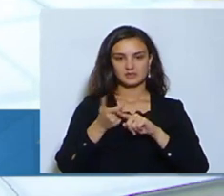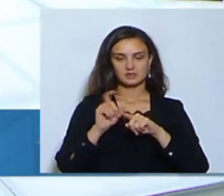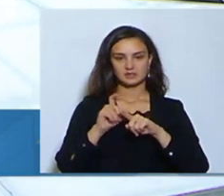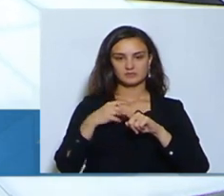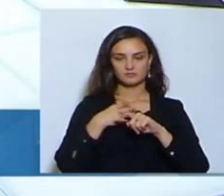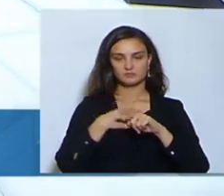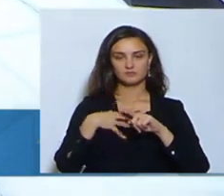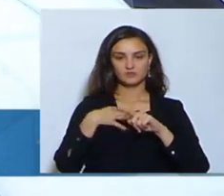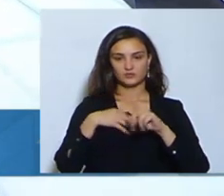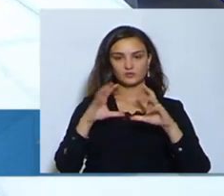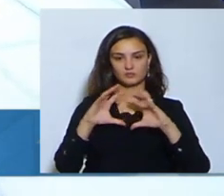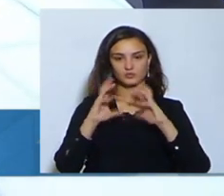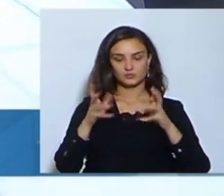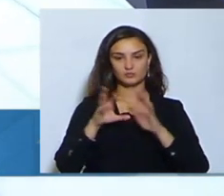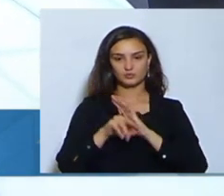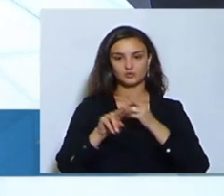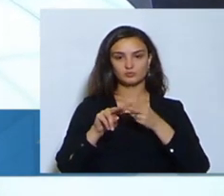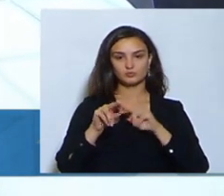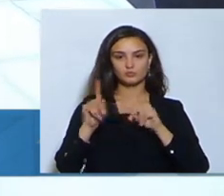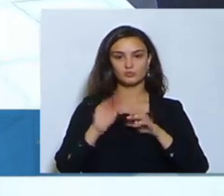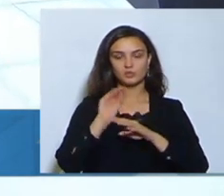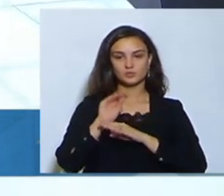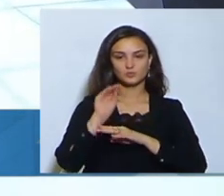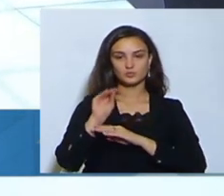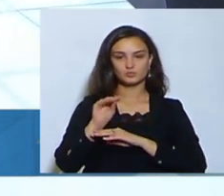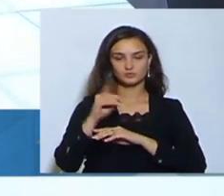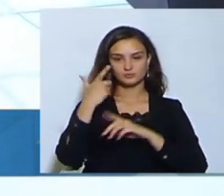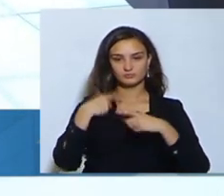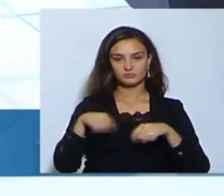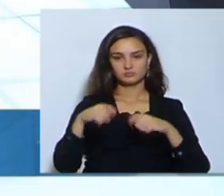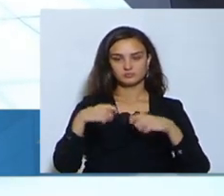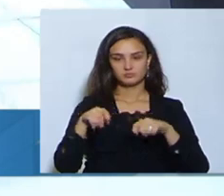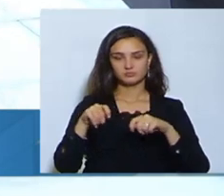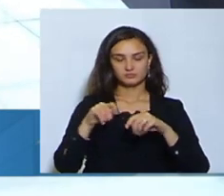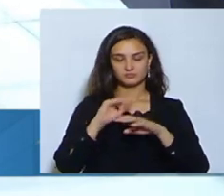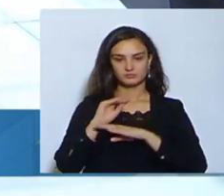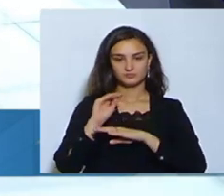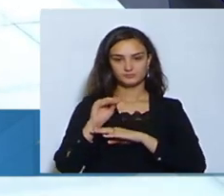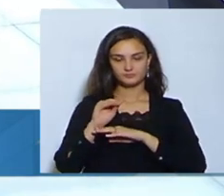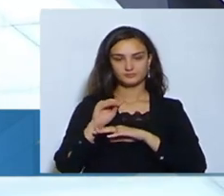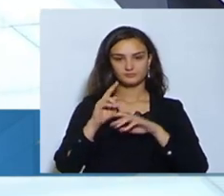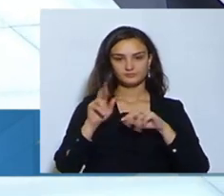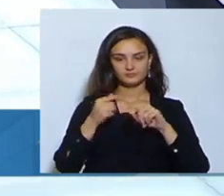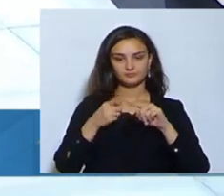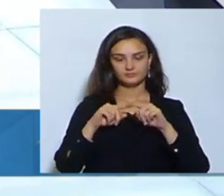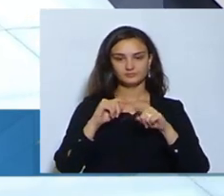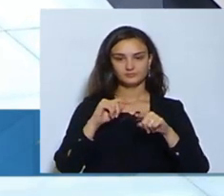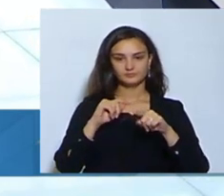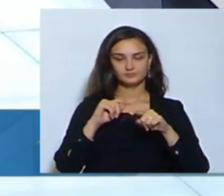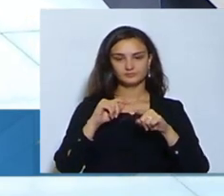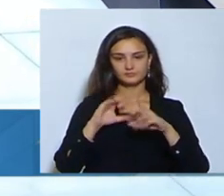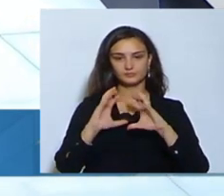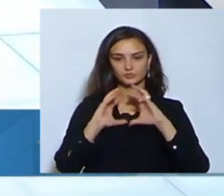აქტუალური სოფლიოში, იმიტომ რომ იზრდება სუიციდის რიცხვი. და